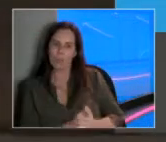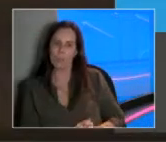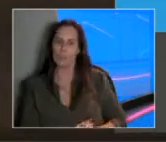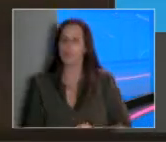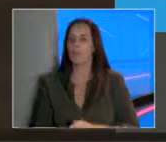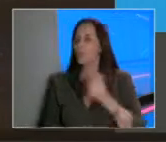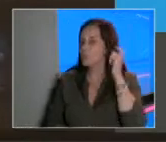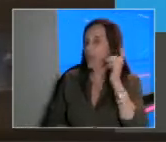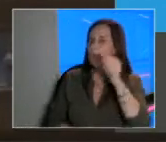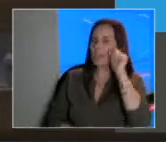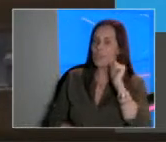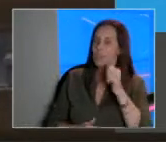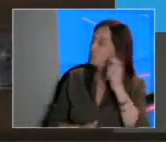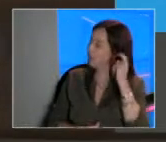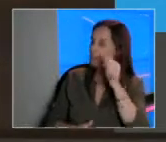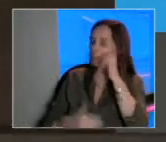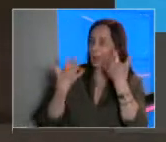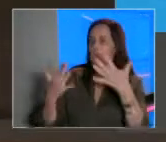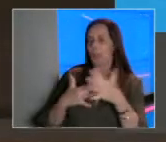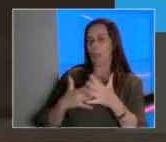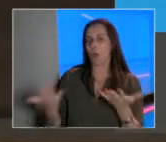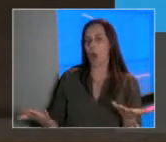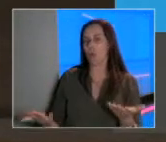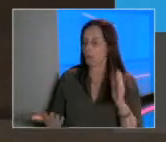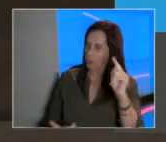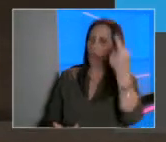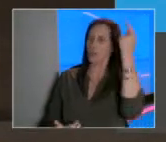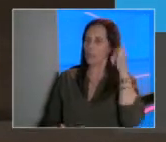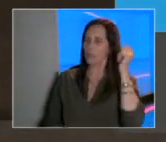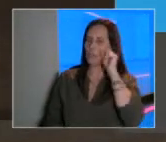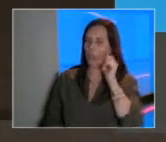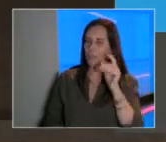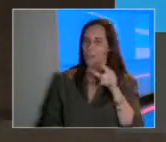שמענו את אשכנזי מספר את זה בחקירות, דרך אגב.